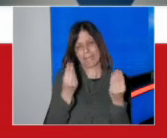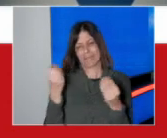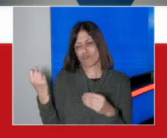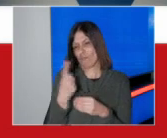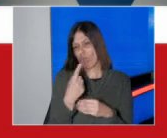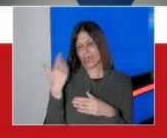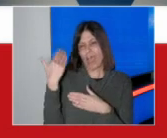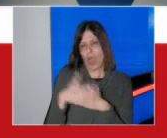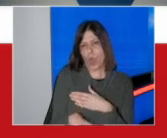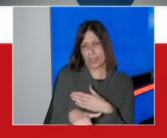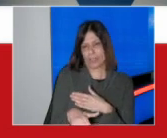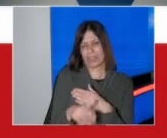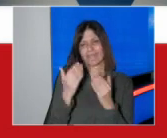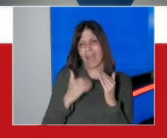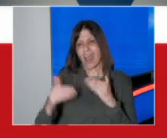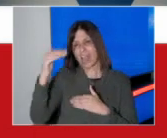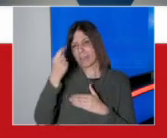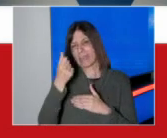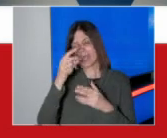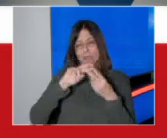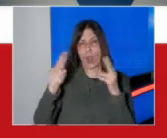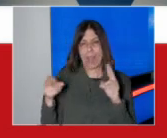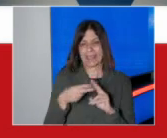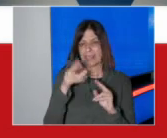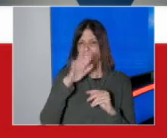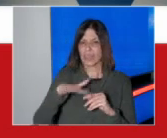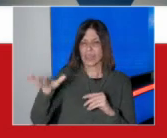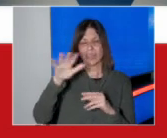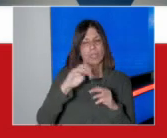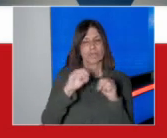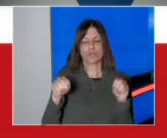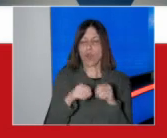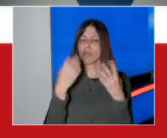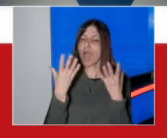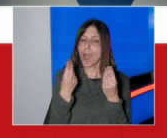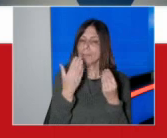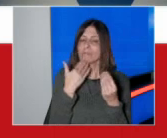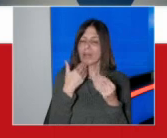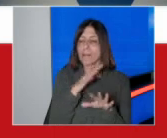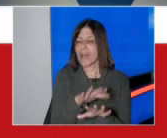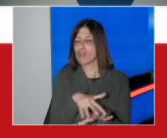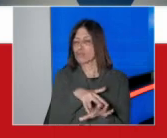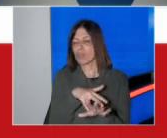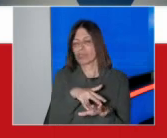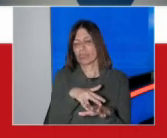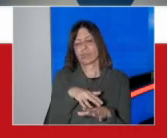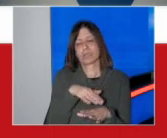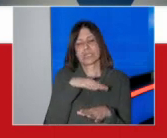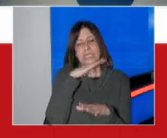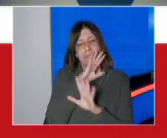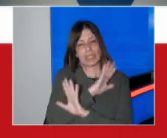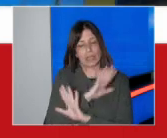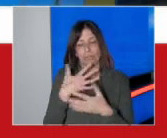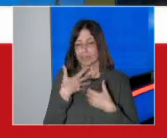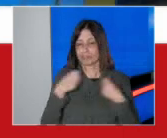בשבועות האחרונים, עם עליית המחירים העולמית, משפחות רבות בישראל מרגישות שדי, הם הגיעו כבר